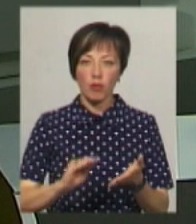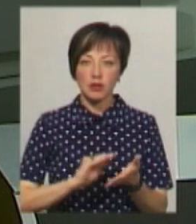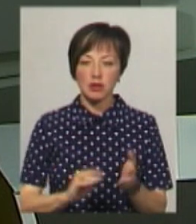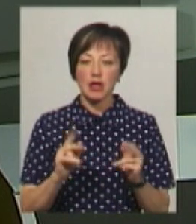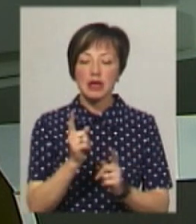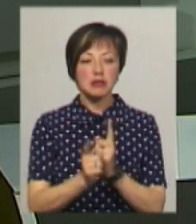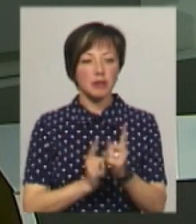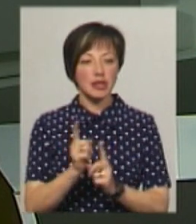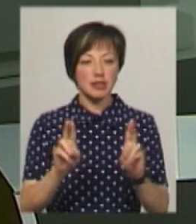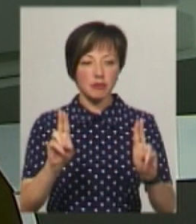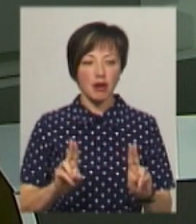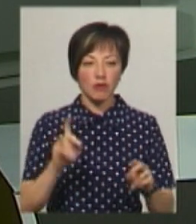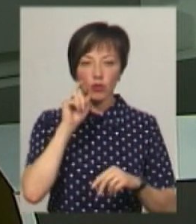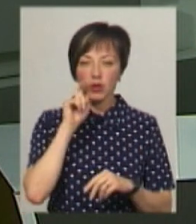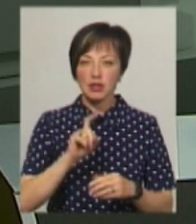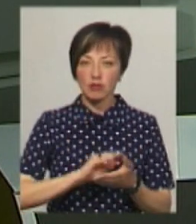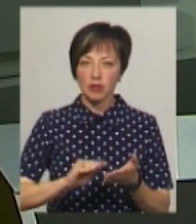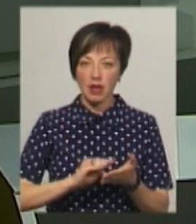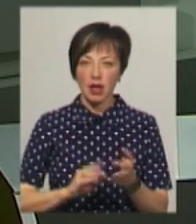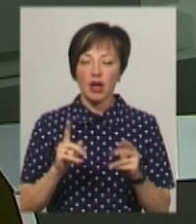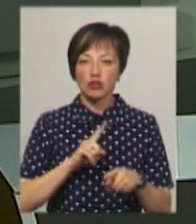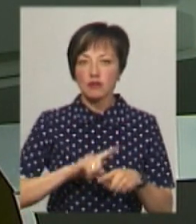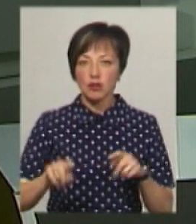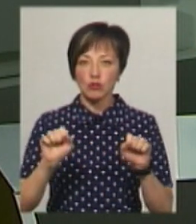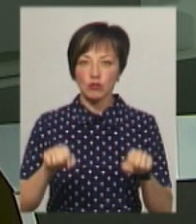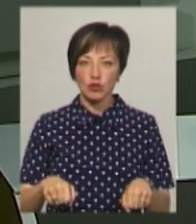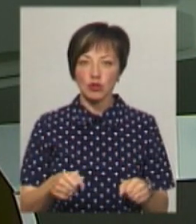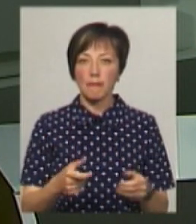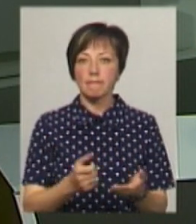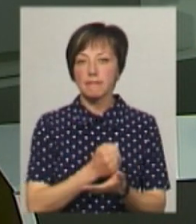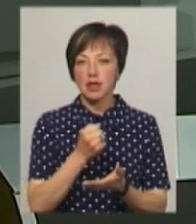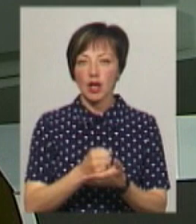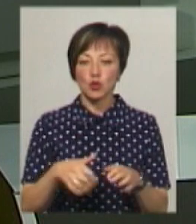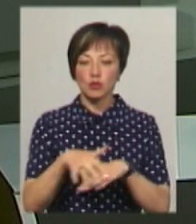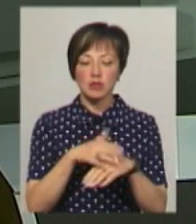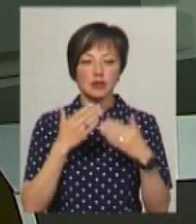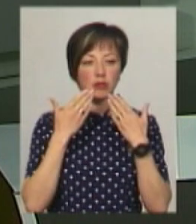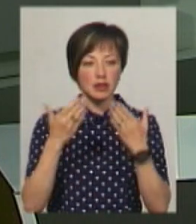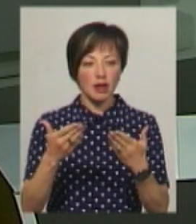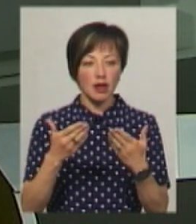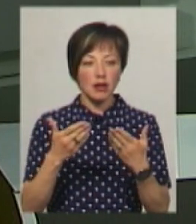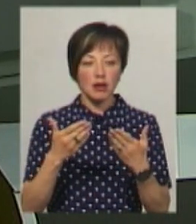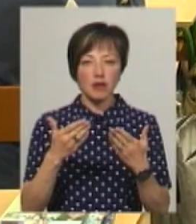Наскільки змінилися правила в українській орфографії, як швидко їх зможе прийняти суспільство, ми запитали філологів.